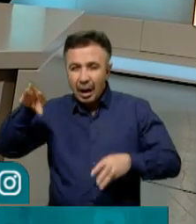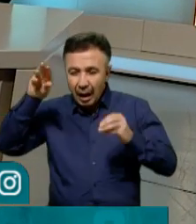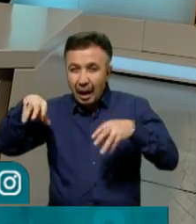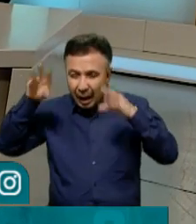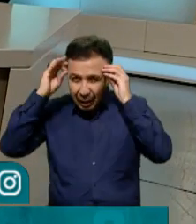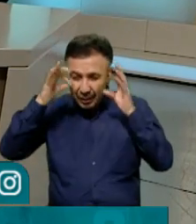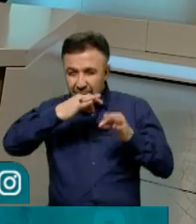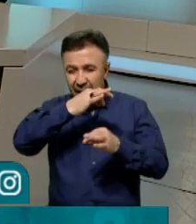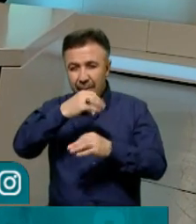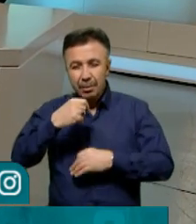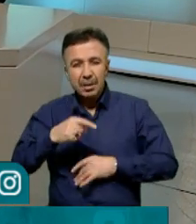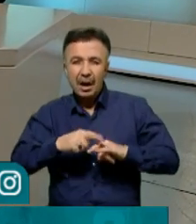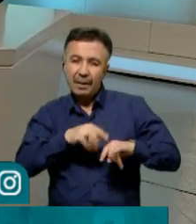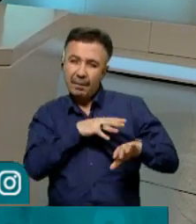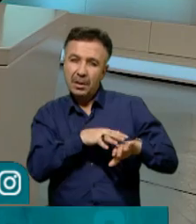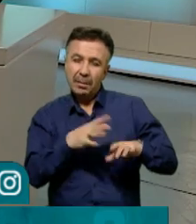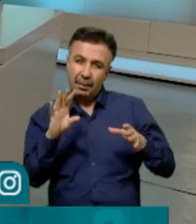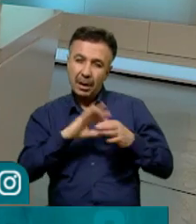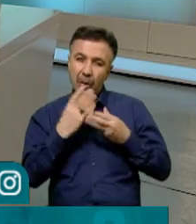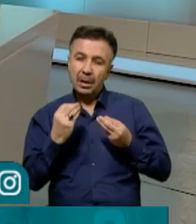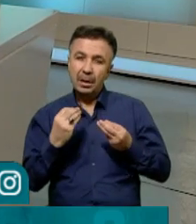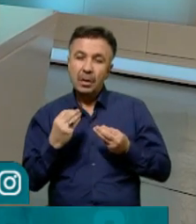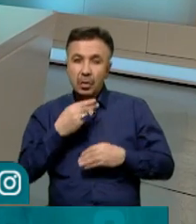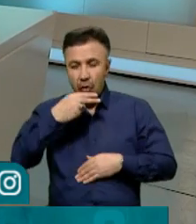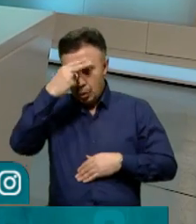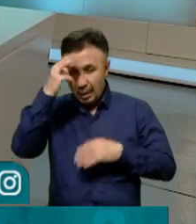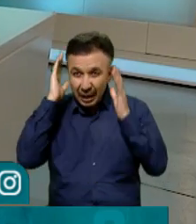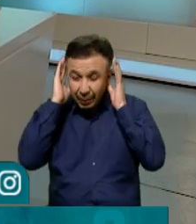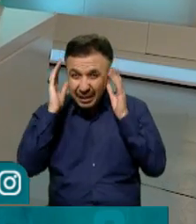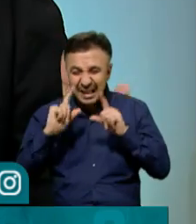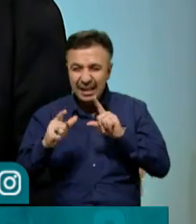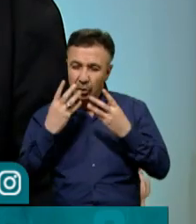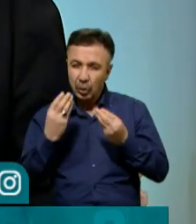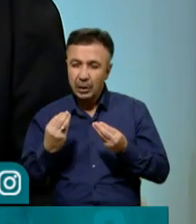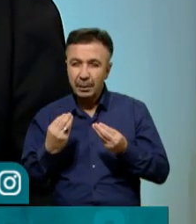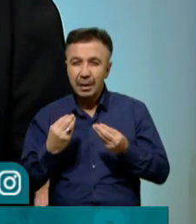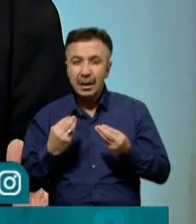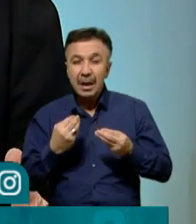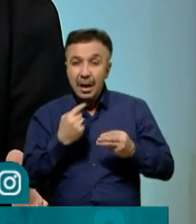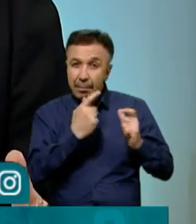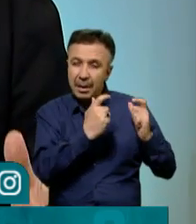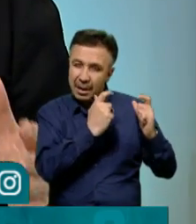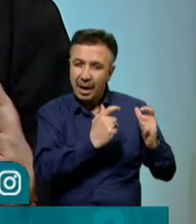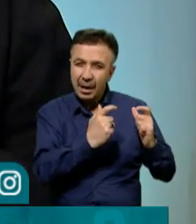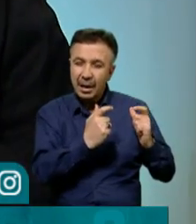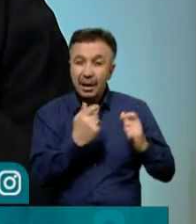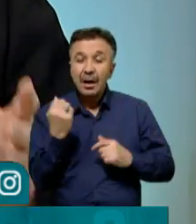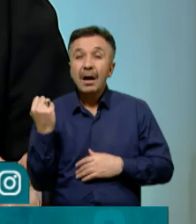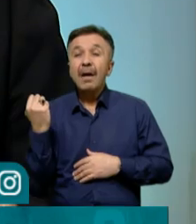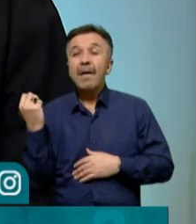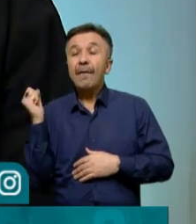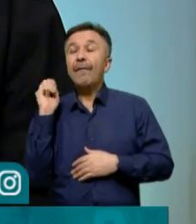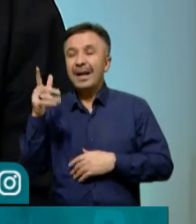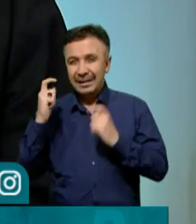biz Hanefiler cuma namazı ihtiyaç oranında bir şehirde birden fazla yerde kılınması caizdir ve bütün